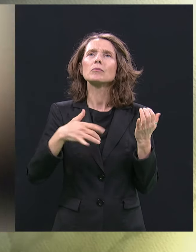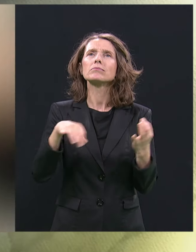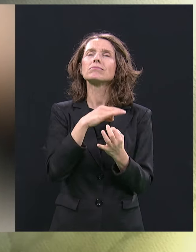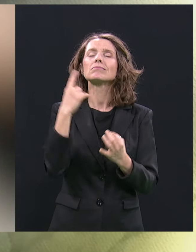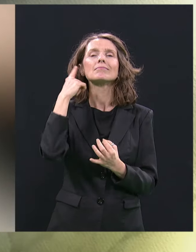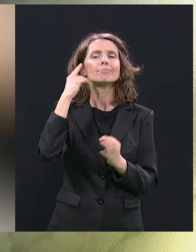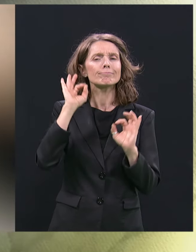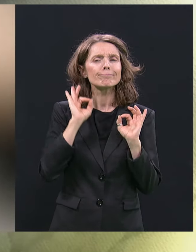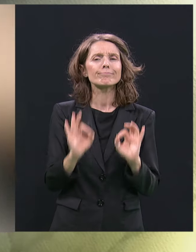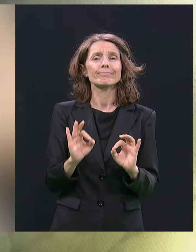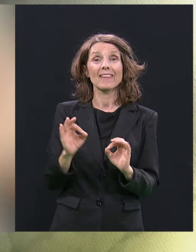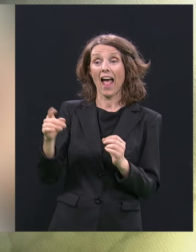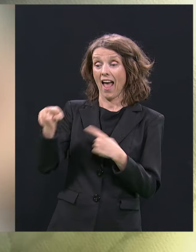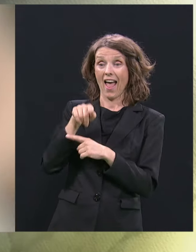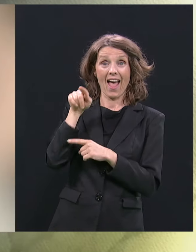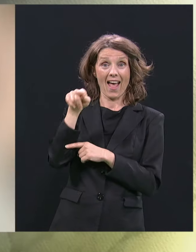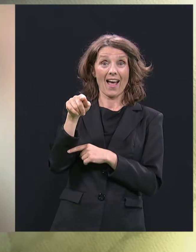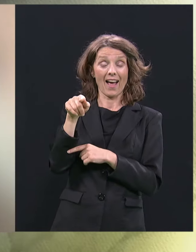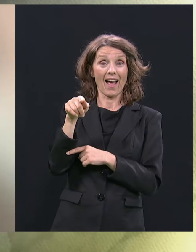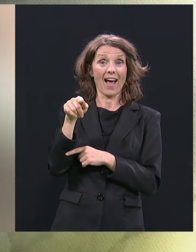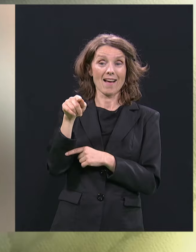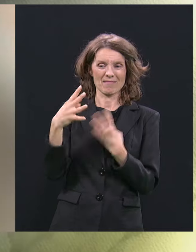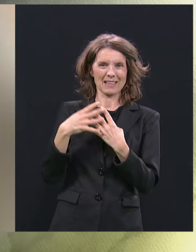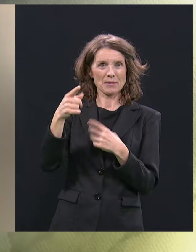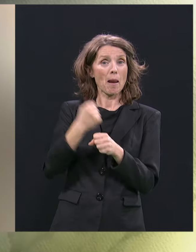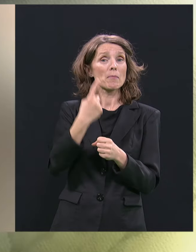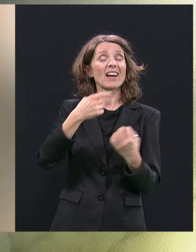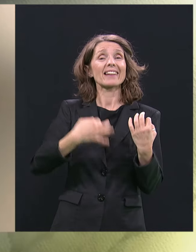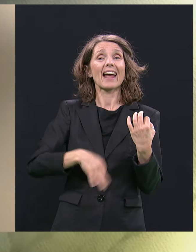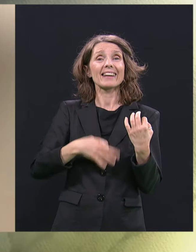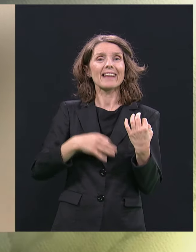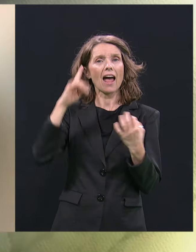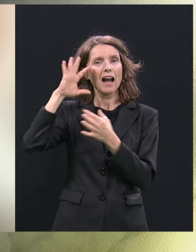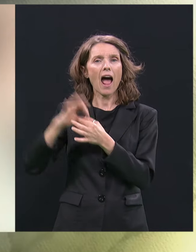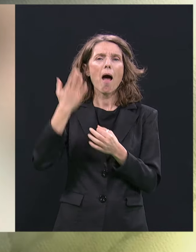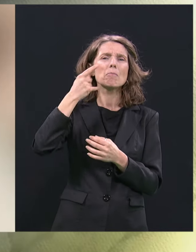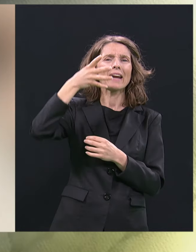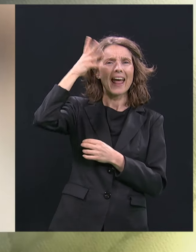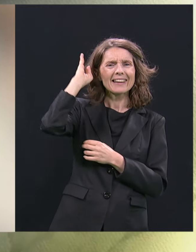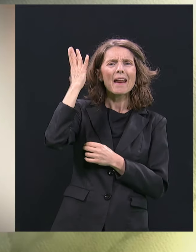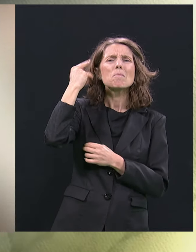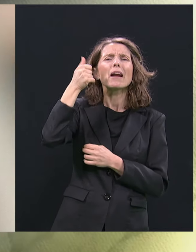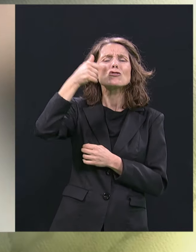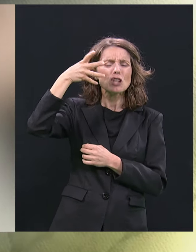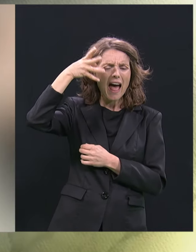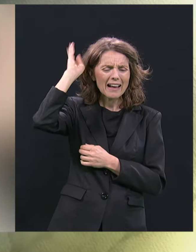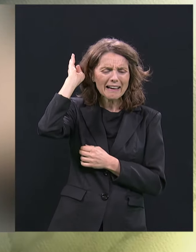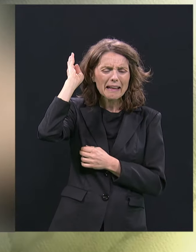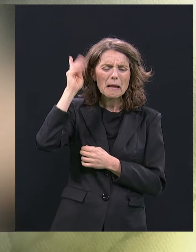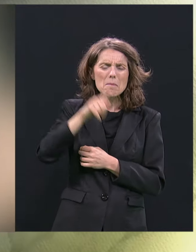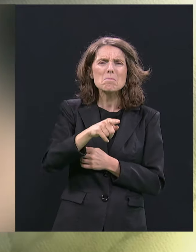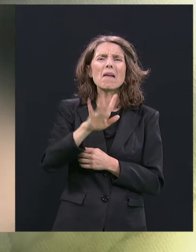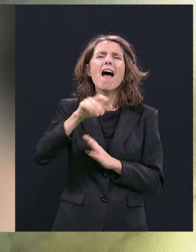Ponosni su na gitaru koja je spojila Rim i savremeno doba. Vrat je napravljen od osovine rimske vodenice od hrasta iz drugog